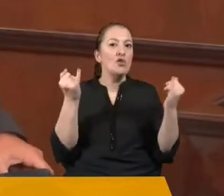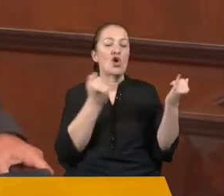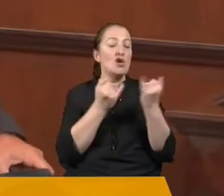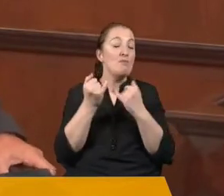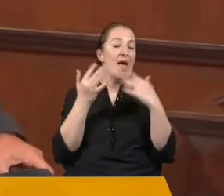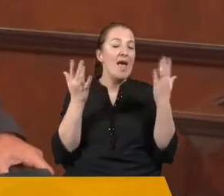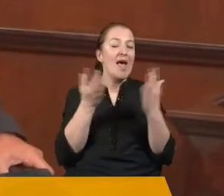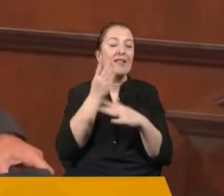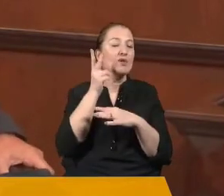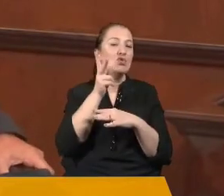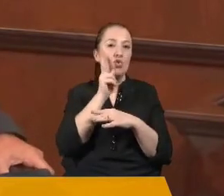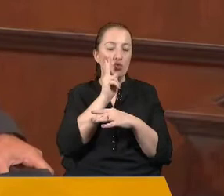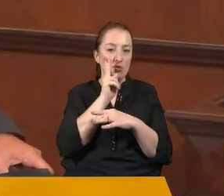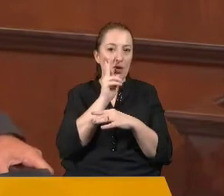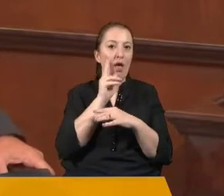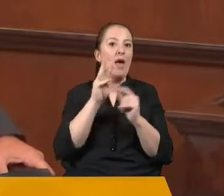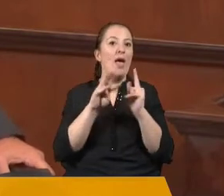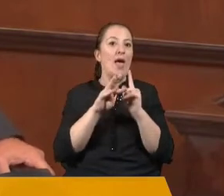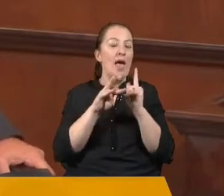en sonunda